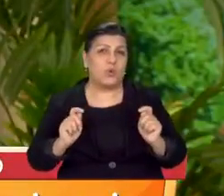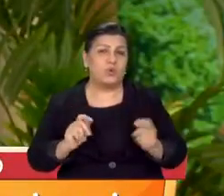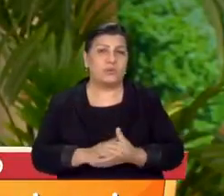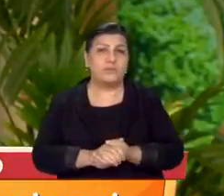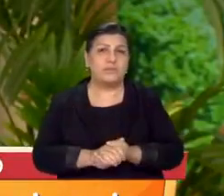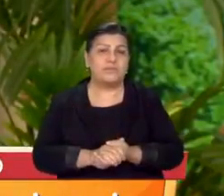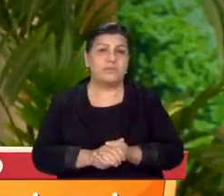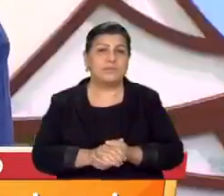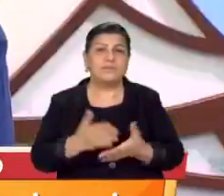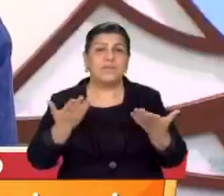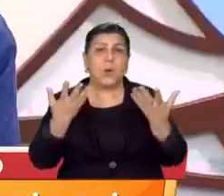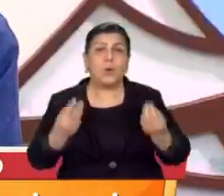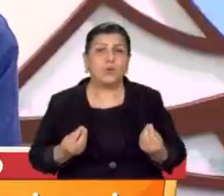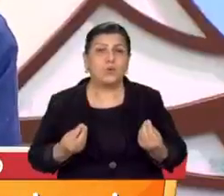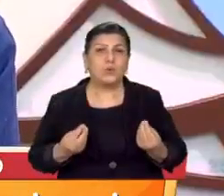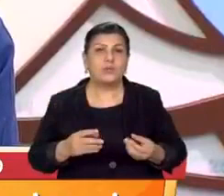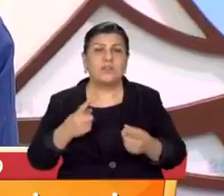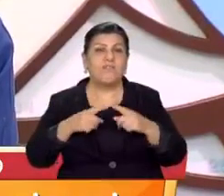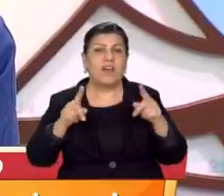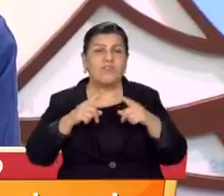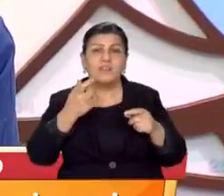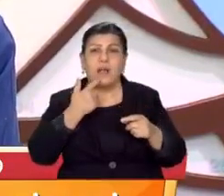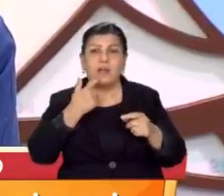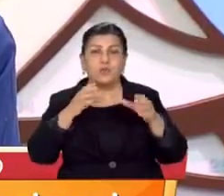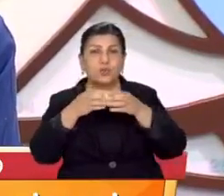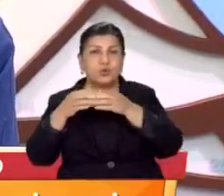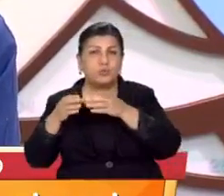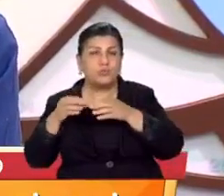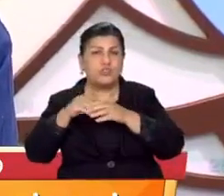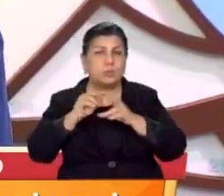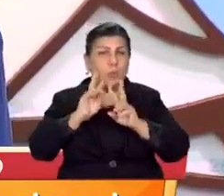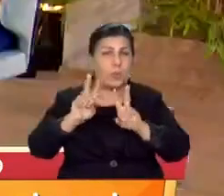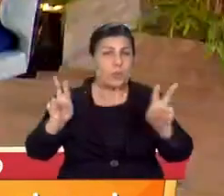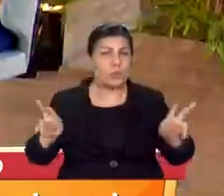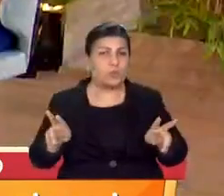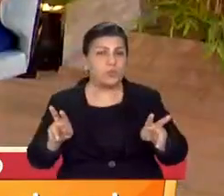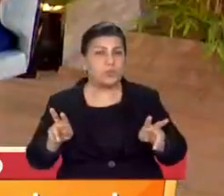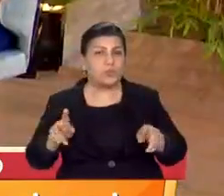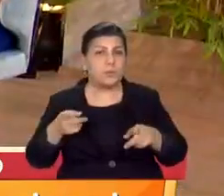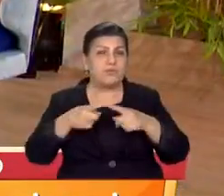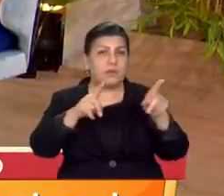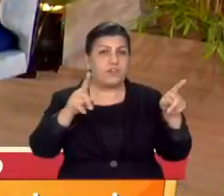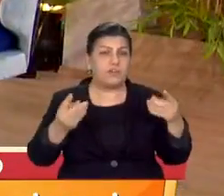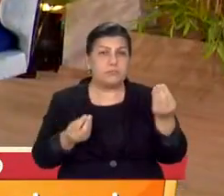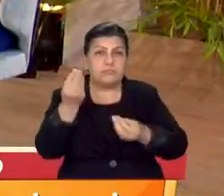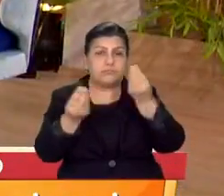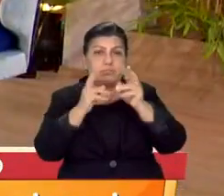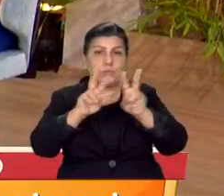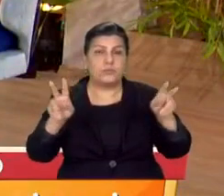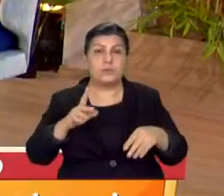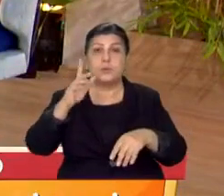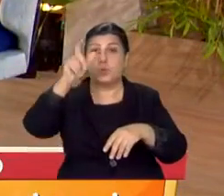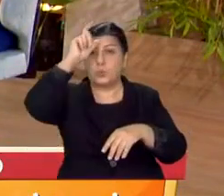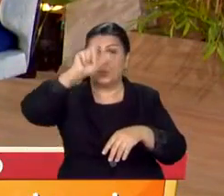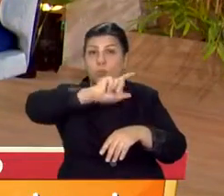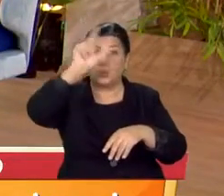ve ne oluyor yani farklı yaş gruplarının farklı şeyler hissediyoruz Yoksa şimdi kere şunu söyleyeyim